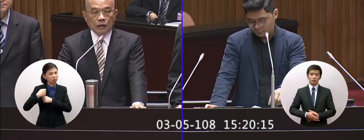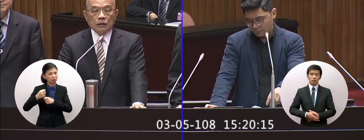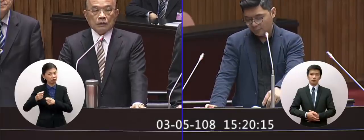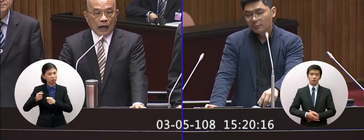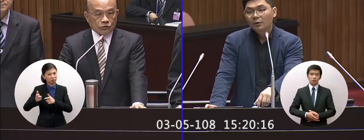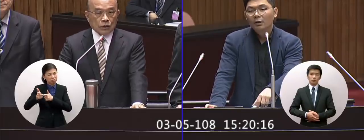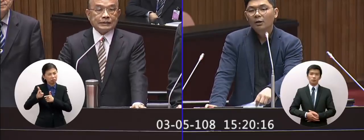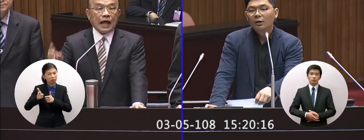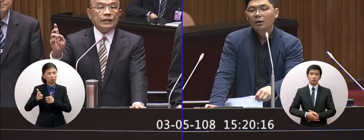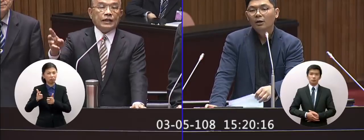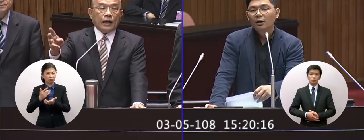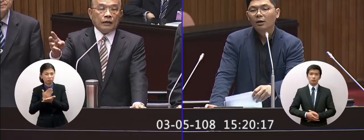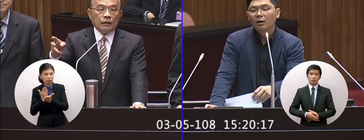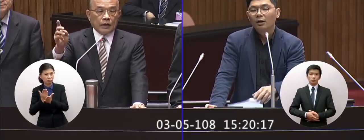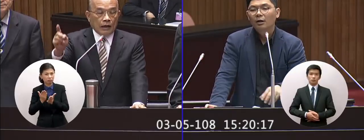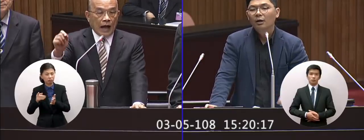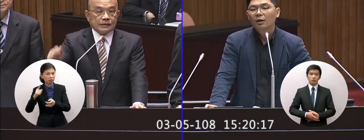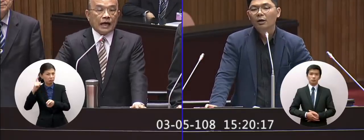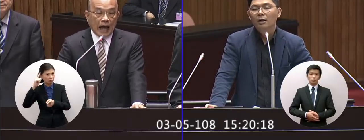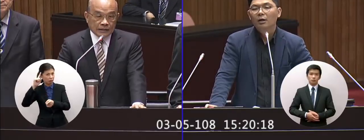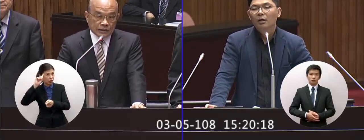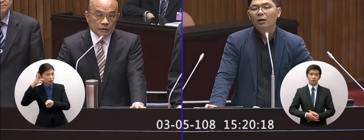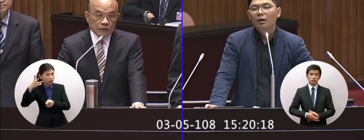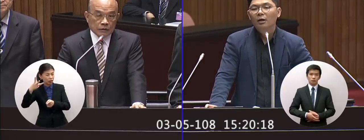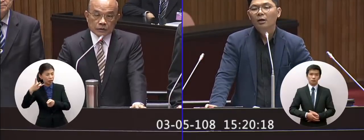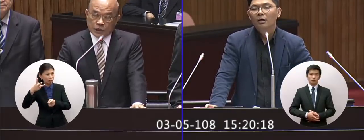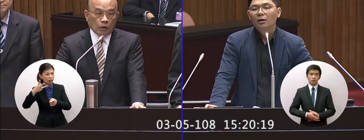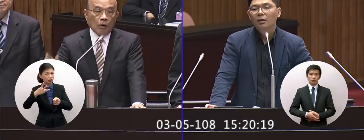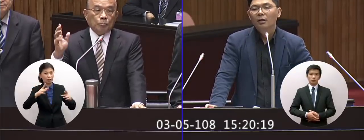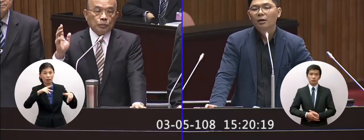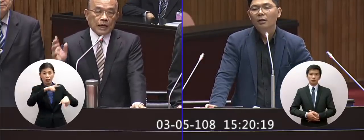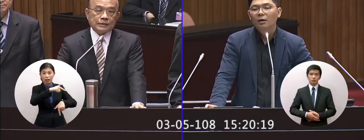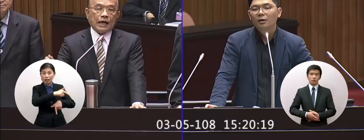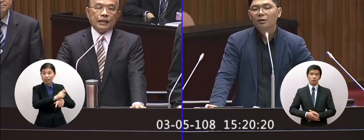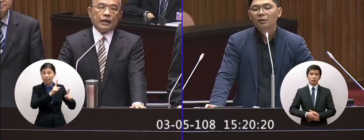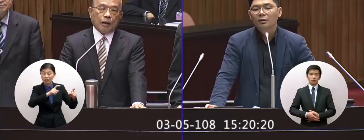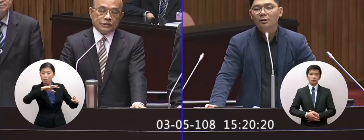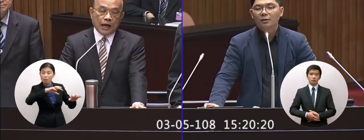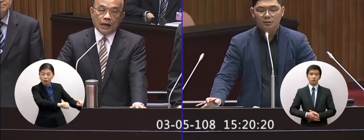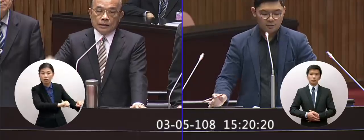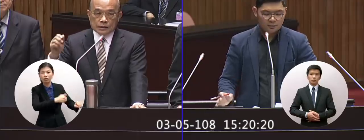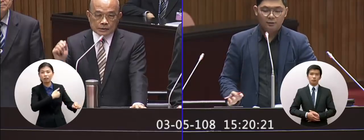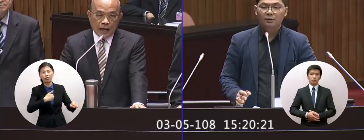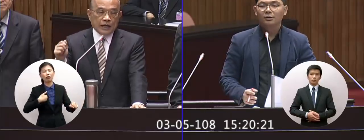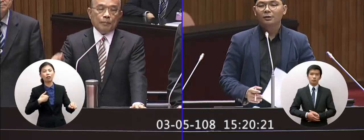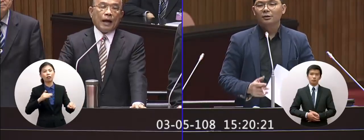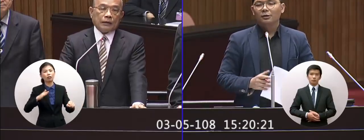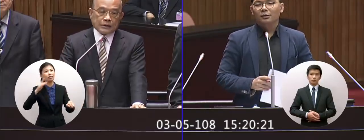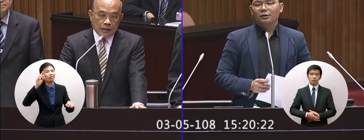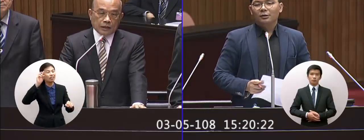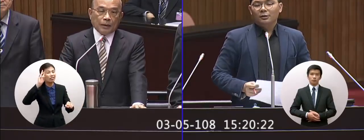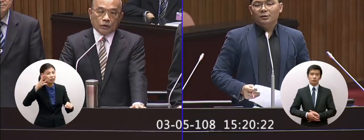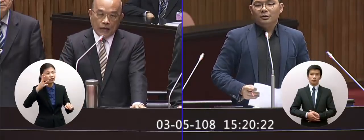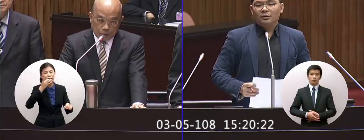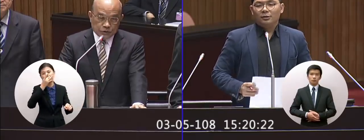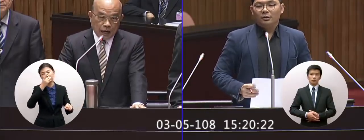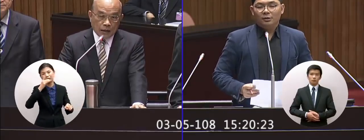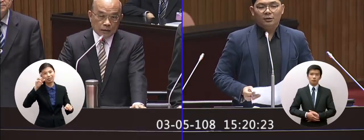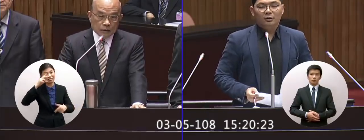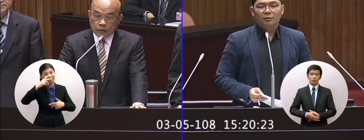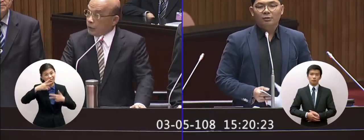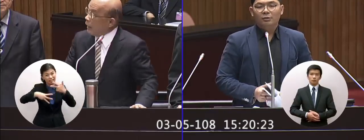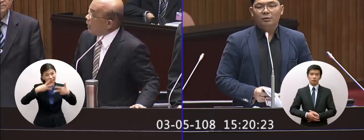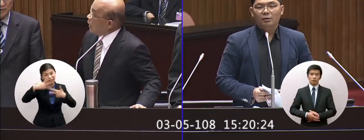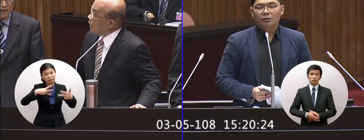精良。他说三天要拿下南京，结果不但三天拿不下，三个礼拜都拿不